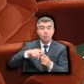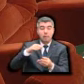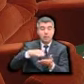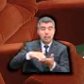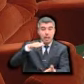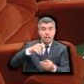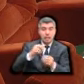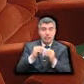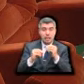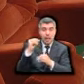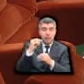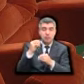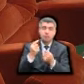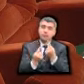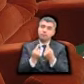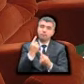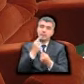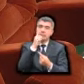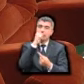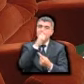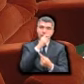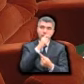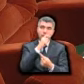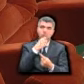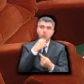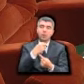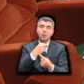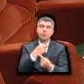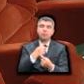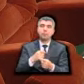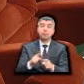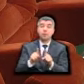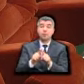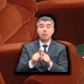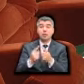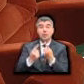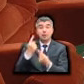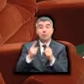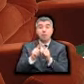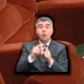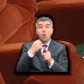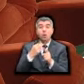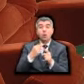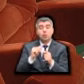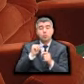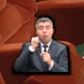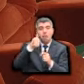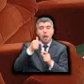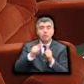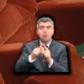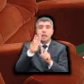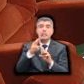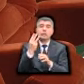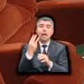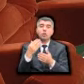على الطاقه الشرائيه ديال الفقراء والشريحه المتوسطه. الى كاين شي قرار المغاربه نحيدوها من غدا. 13 مليار